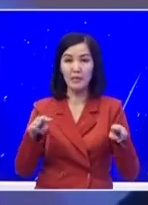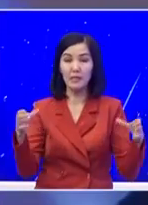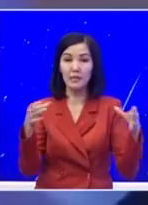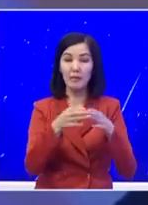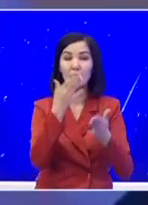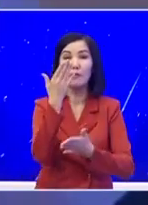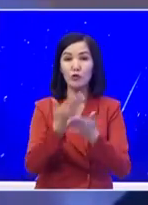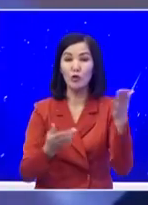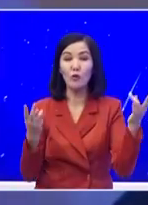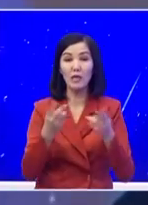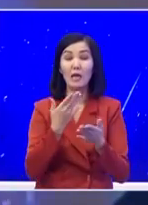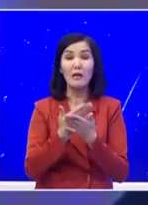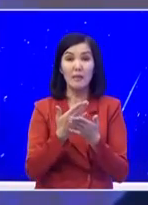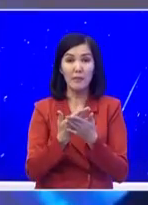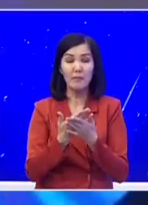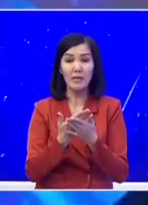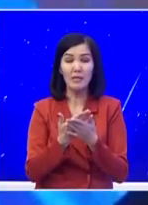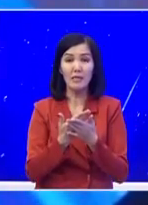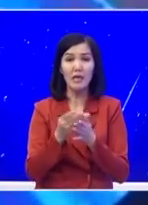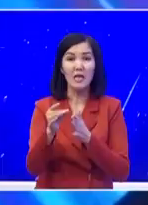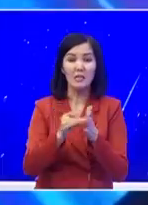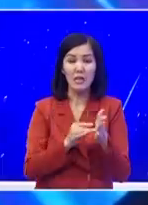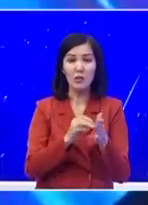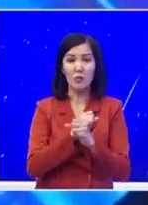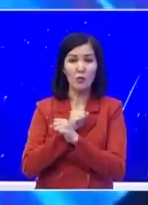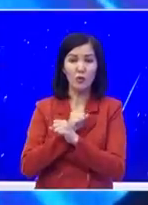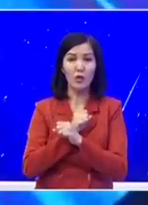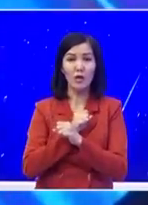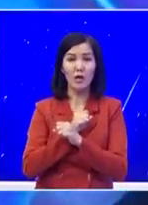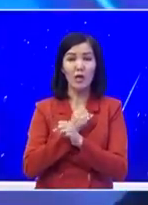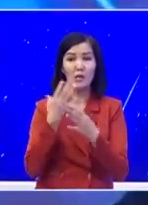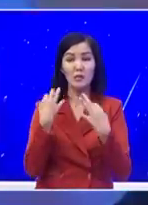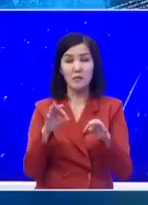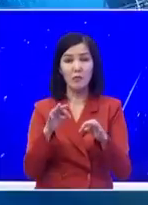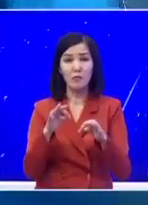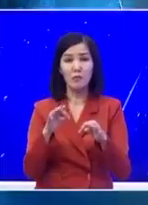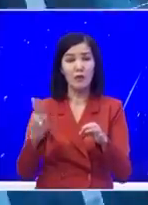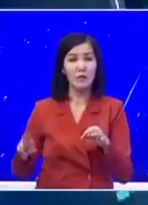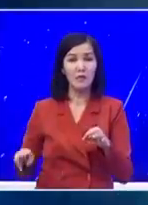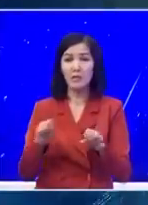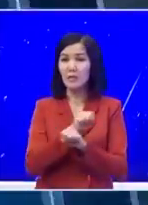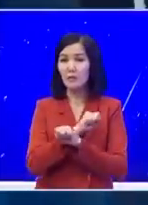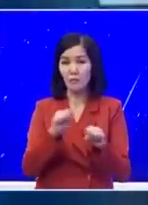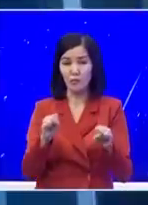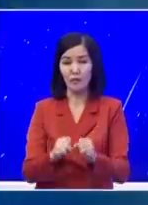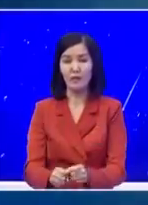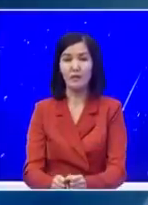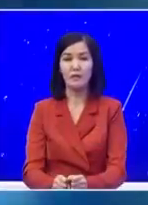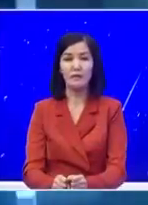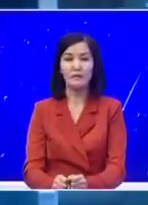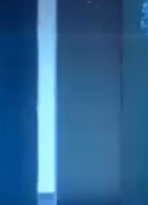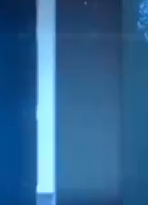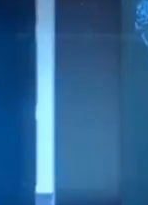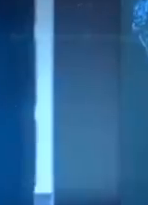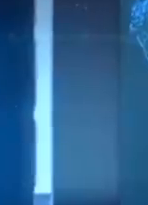бар. Егер бұндай мәселелер анықталатын болса, онда өте қатаң шаралар қабылдайтын боламыз. Әзиза Ғазезқызы, Ринат Өтеев,